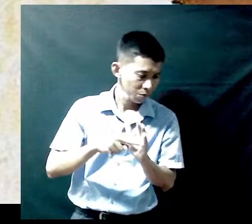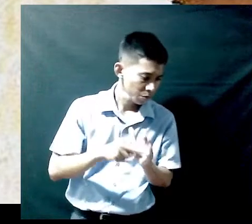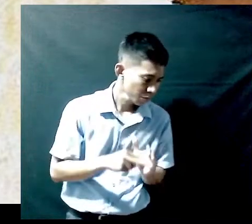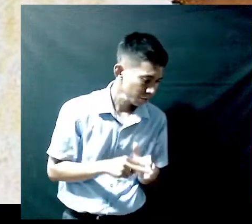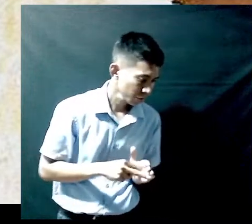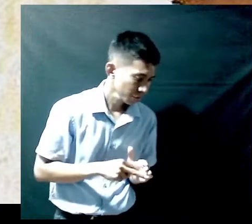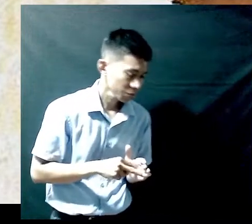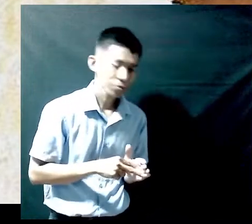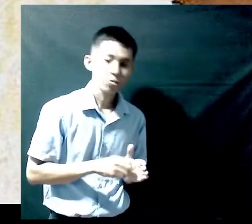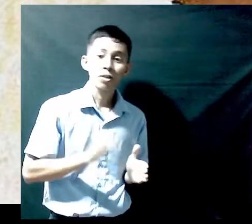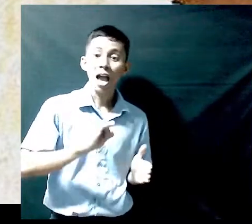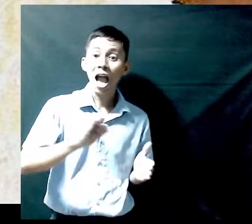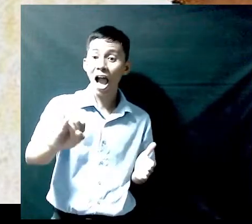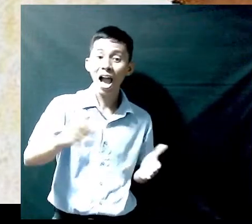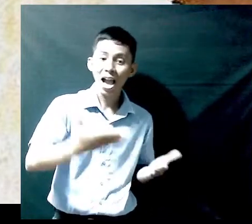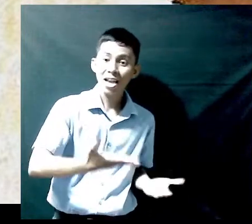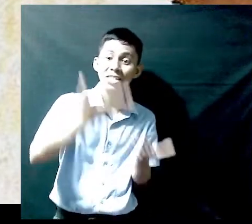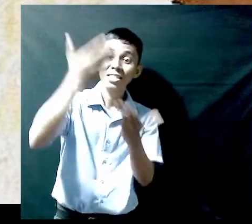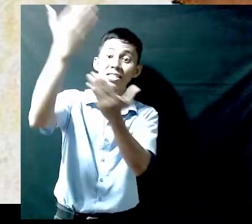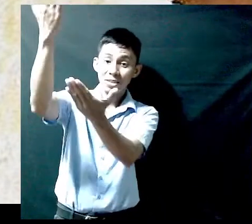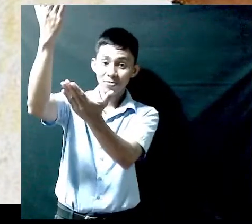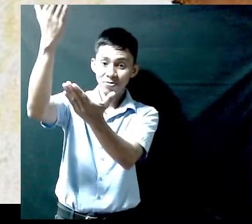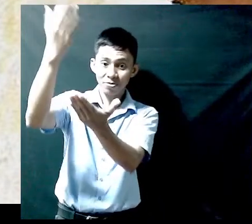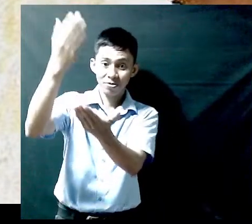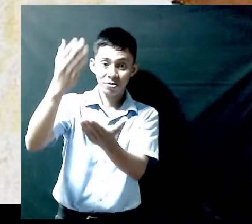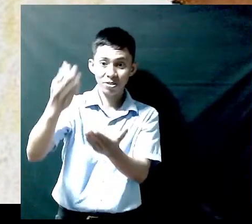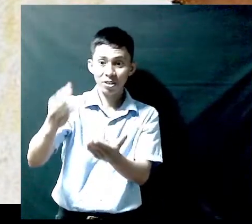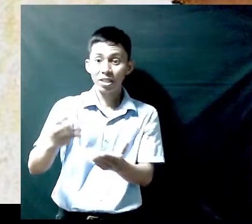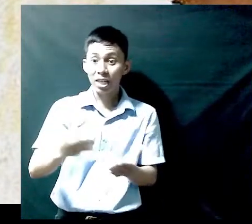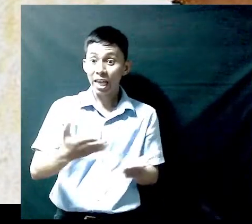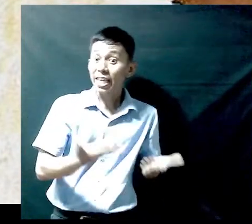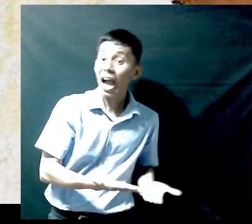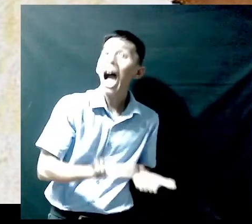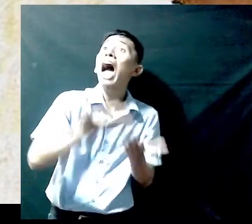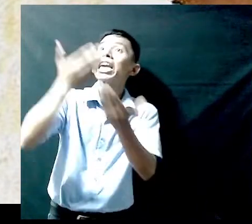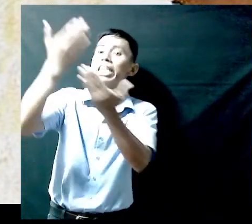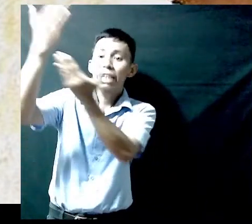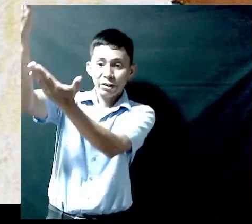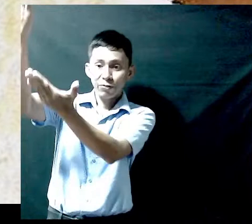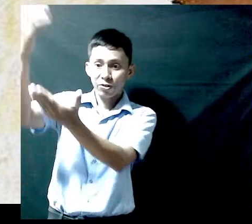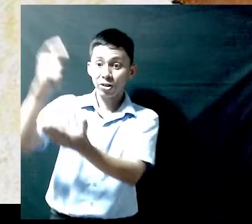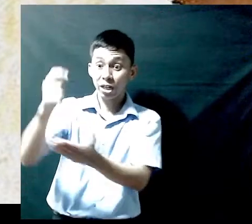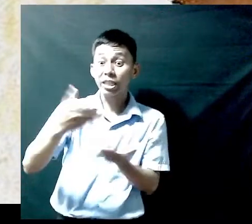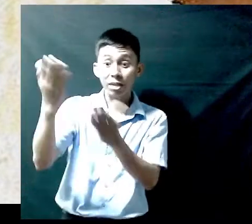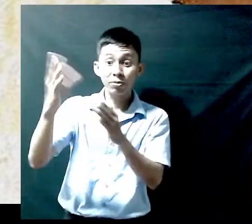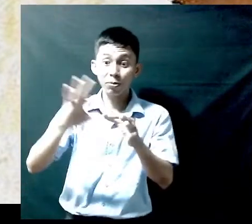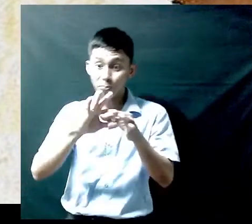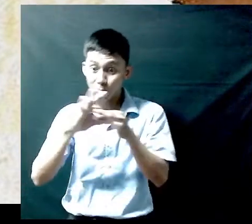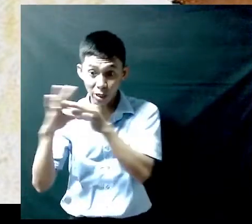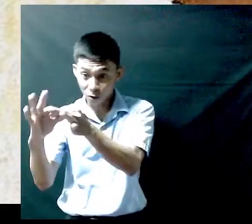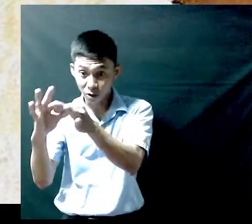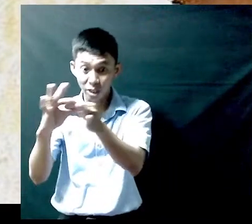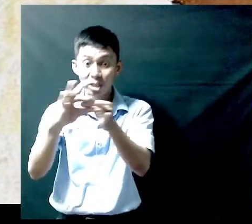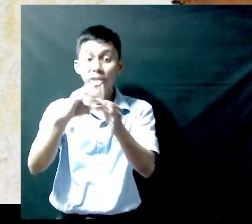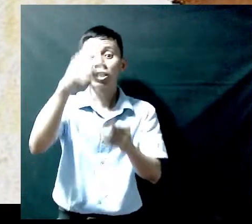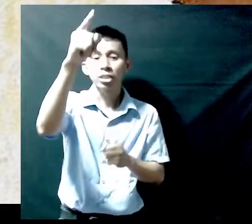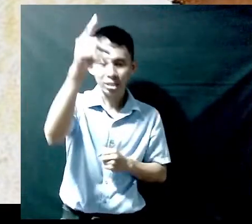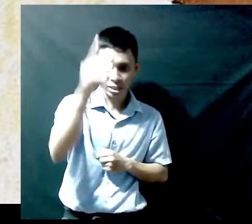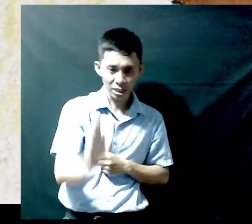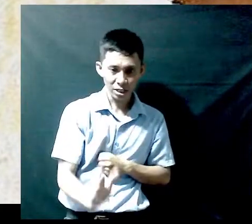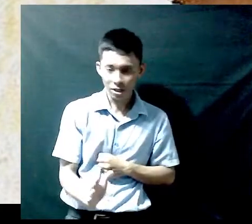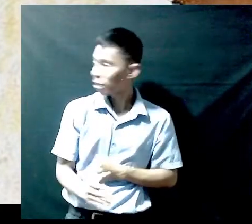I gave him to God, and now he belongs to the Lord. Gave, belong. Sabihin nyo nga, gave,